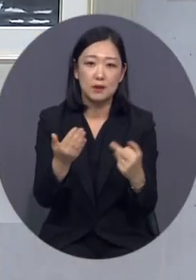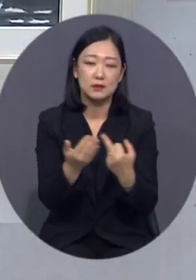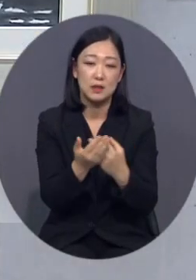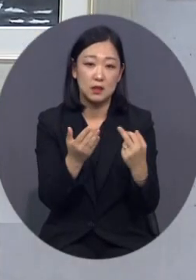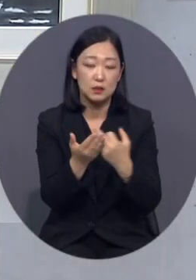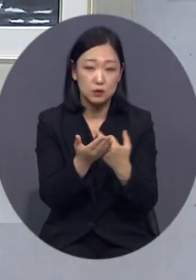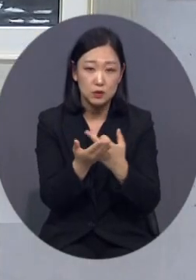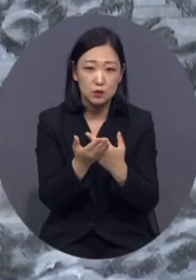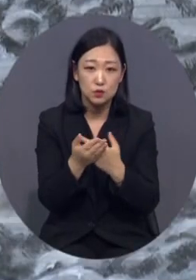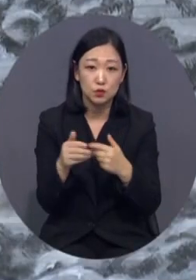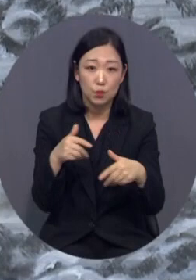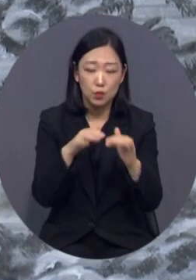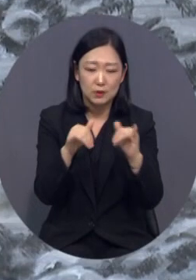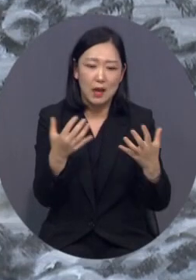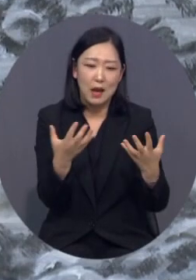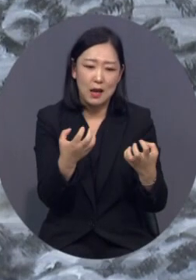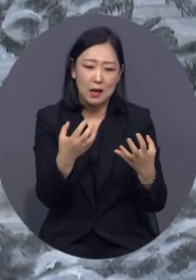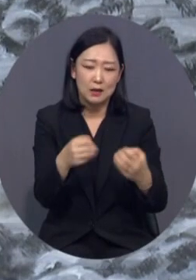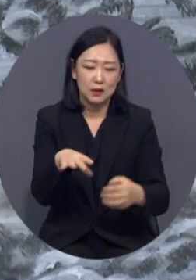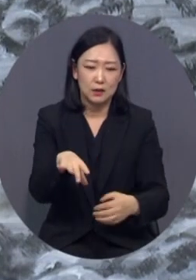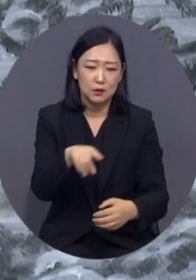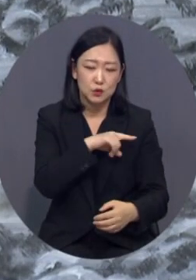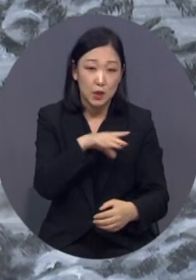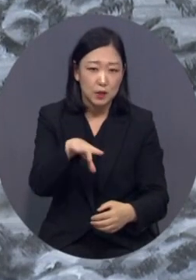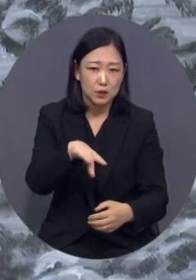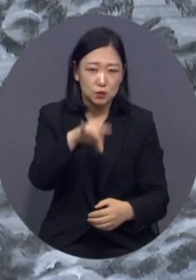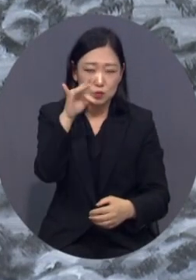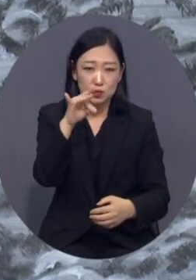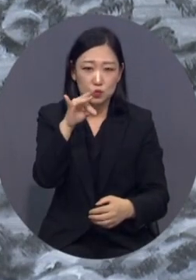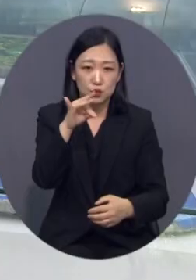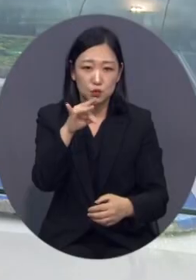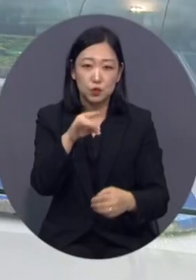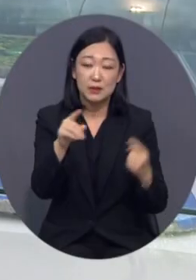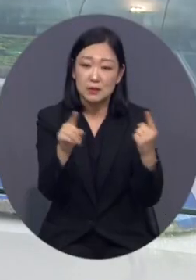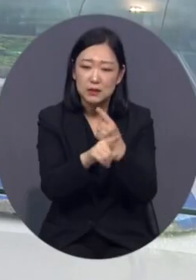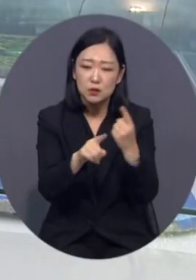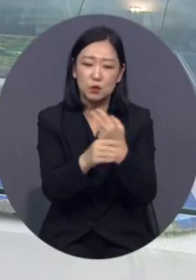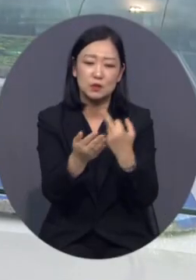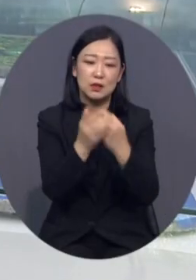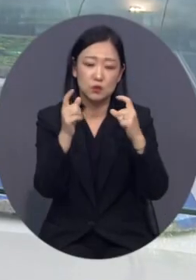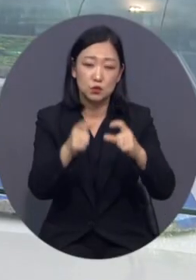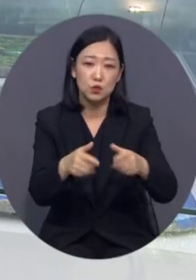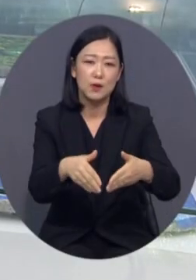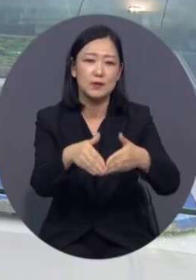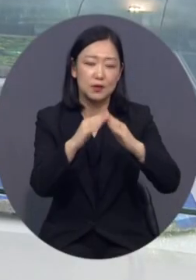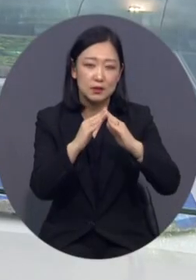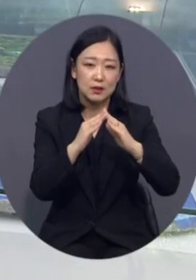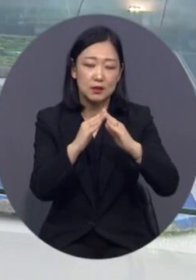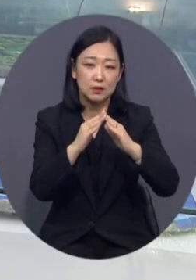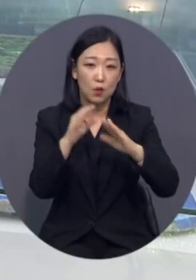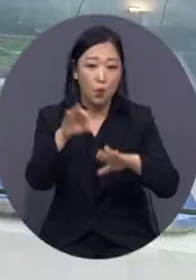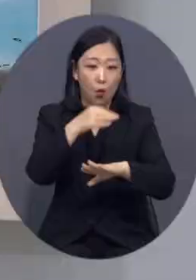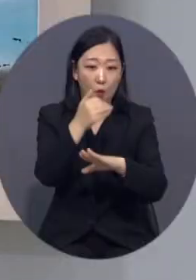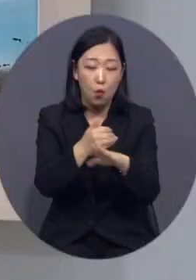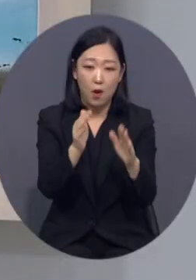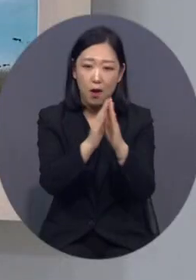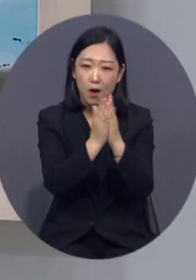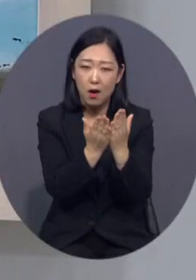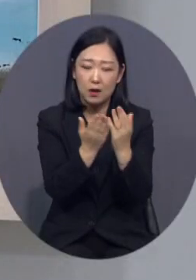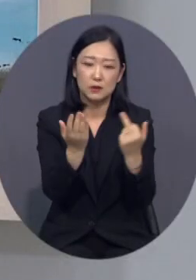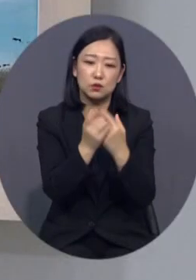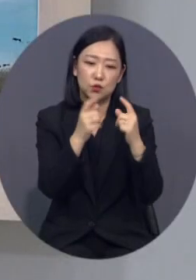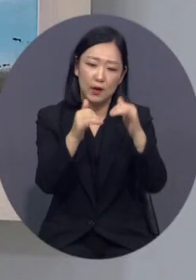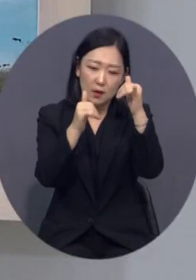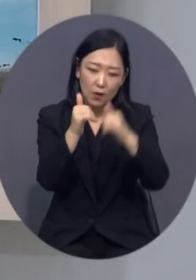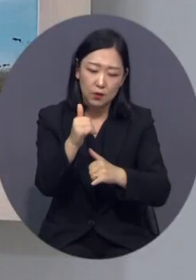우리나라 최초의 한센병 치료소의 수료를 제주에 설치했다는 조선왕조실록 등 제주와의 역사도